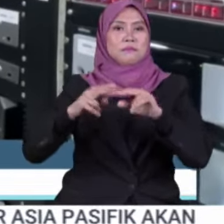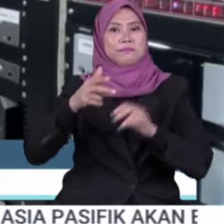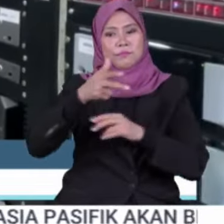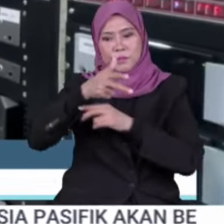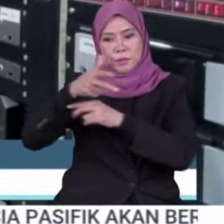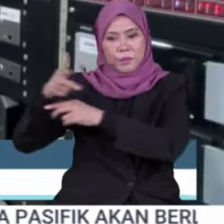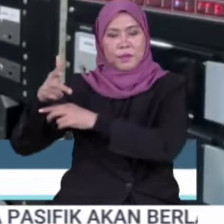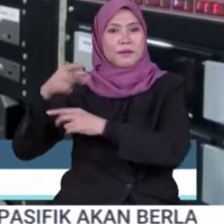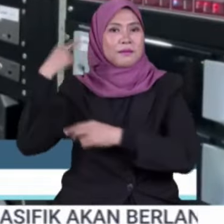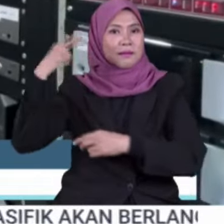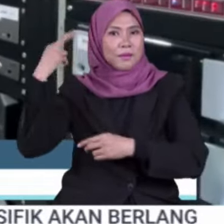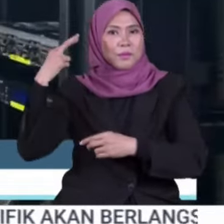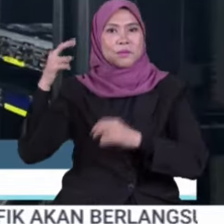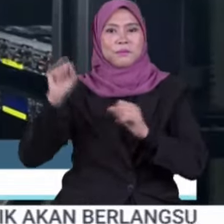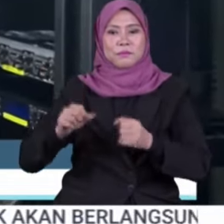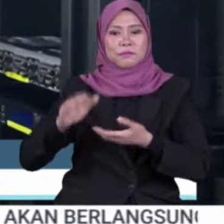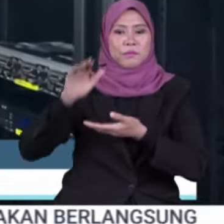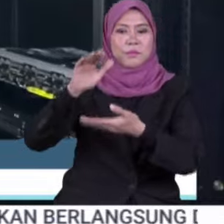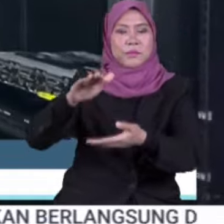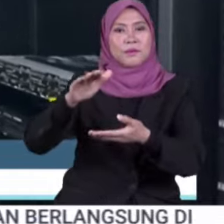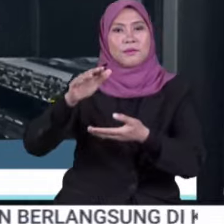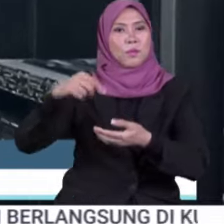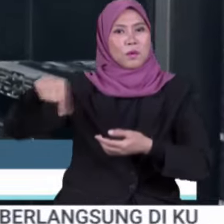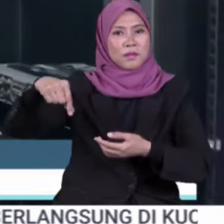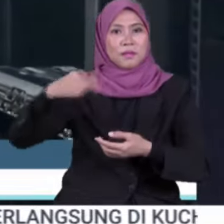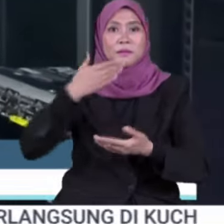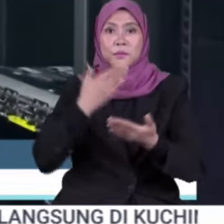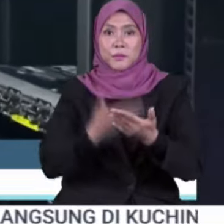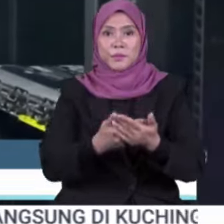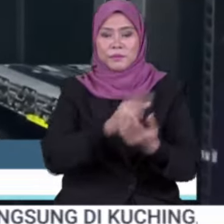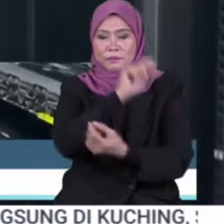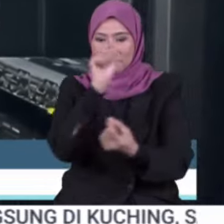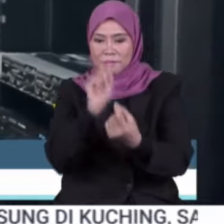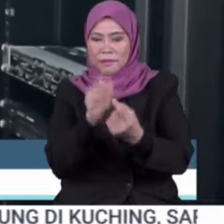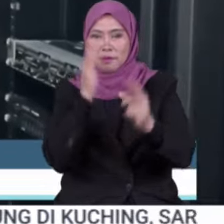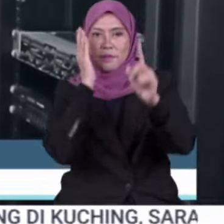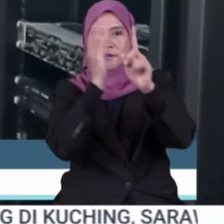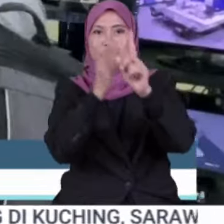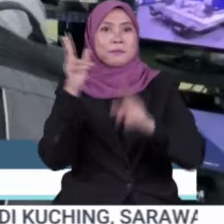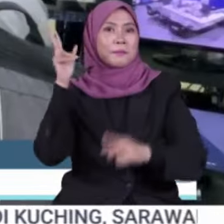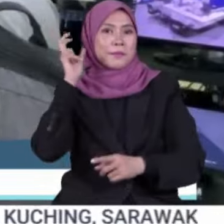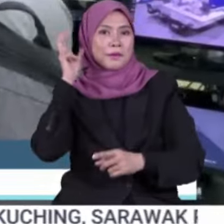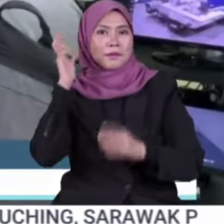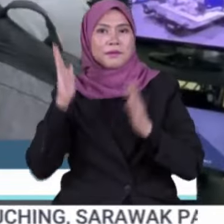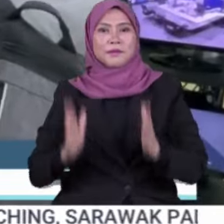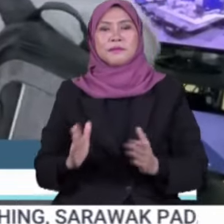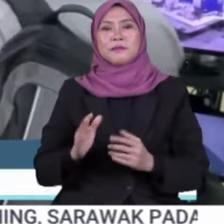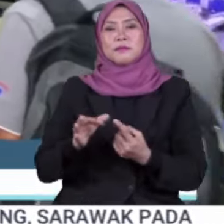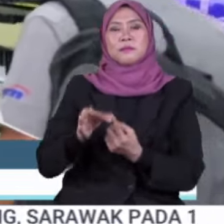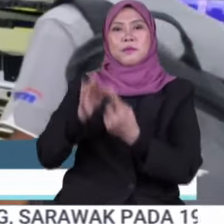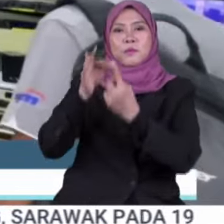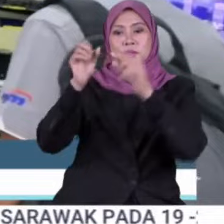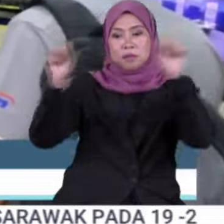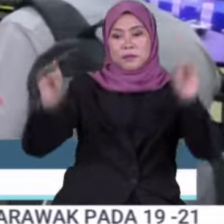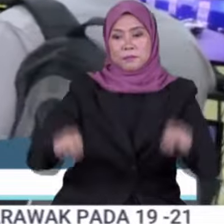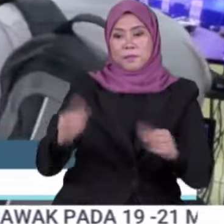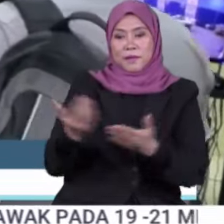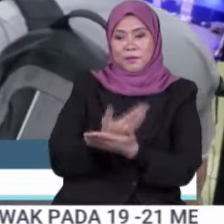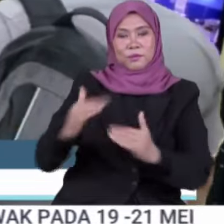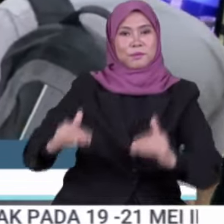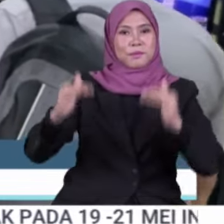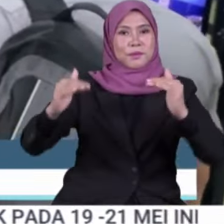radio dan menyalurkan kualiti yang lebih baik sekaligus menepati sasaran pendengar. Istimewanya, sistem baharu yang dinaik